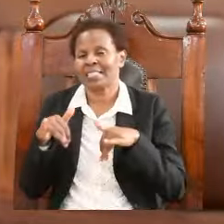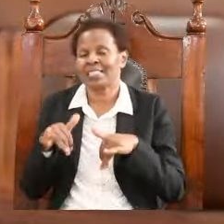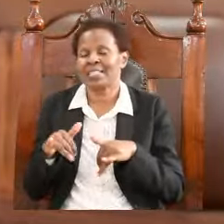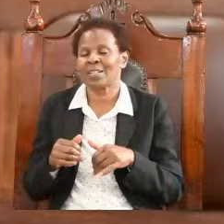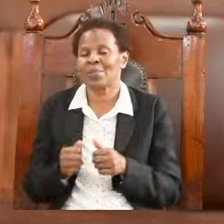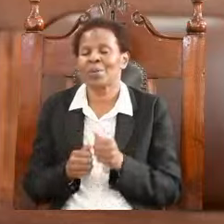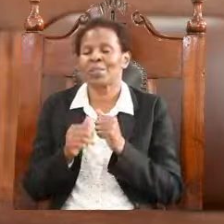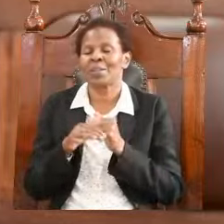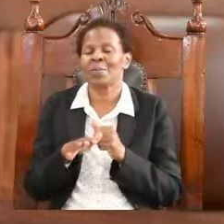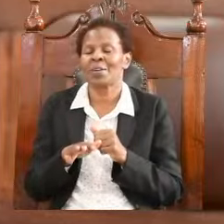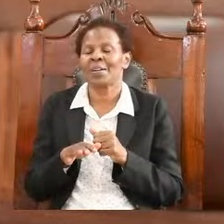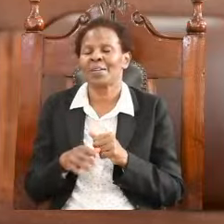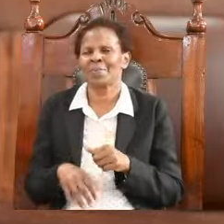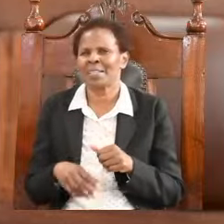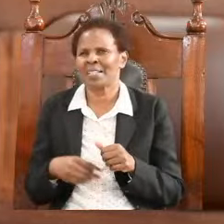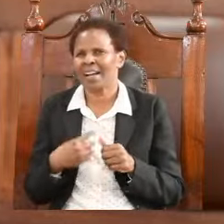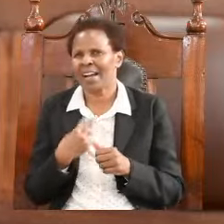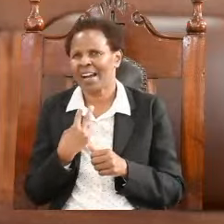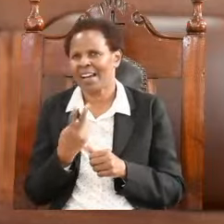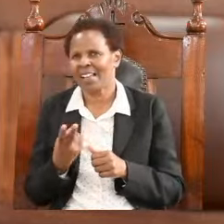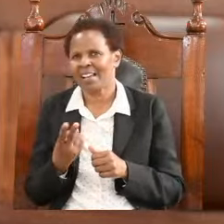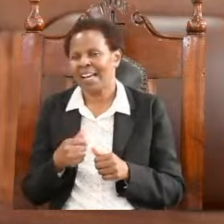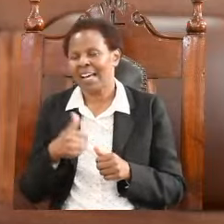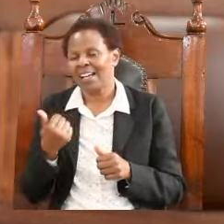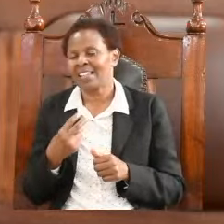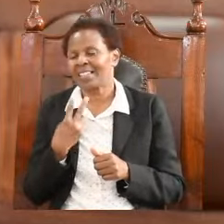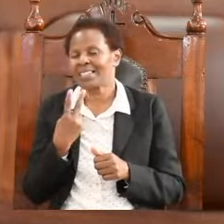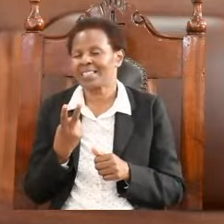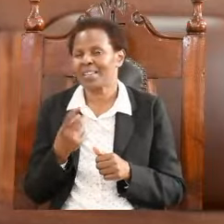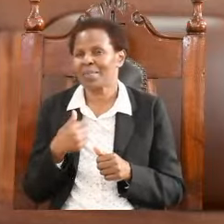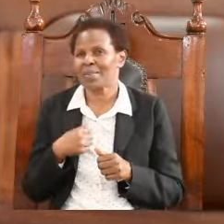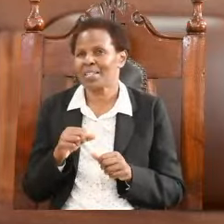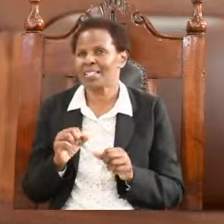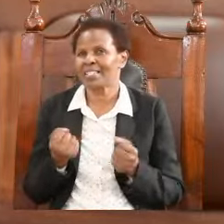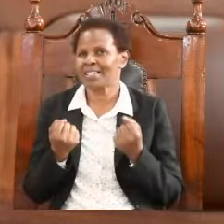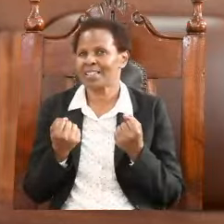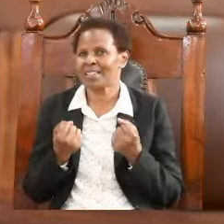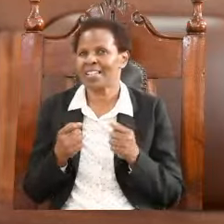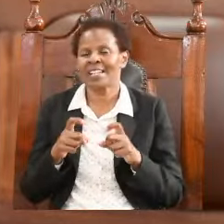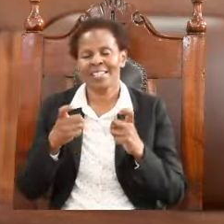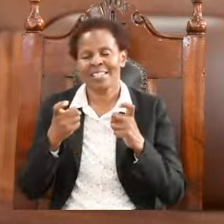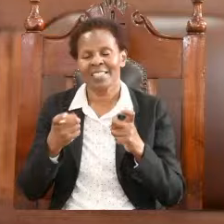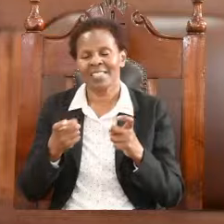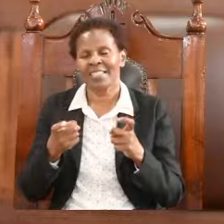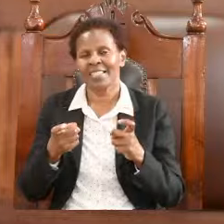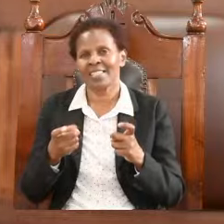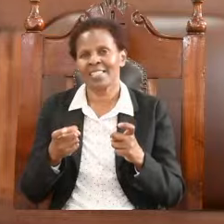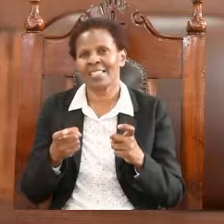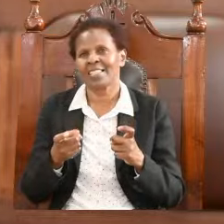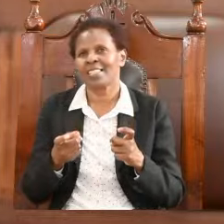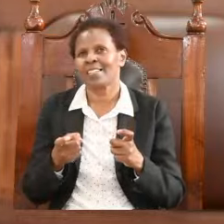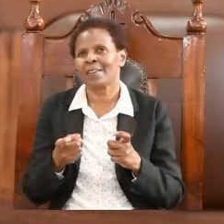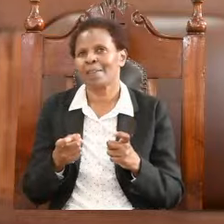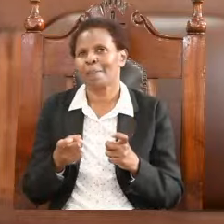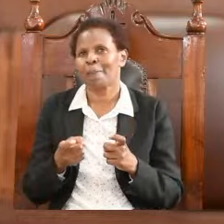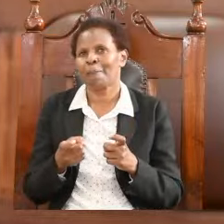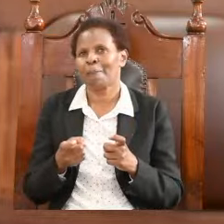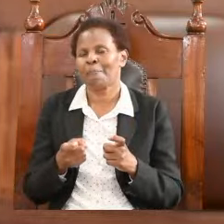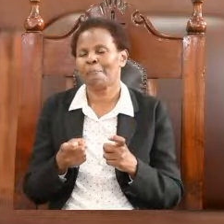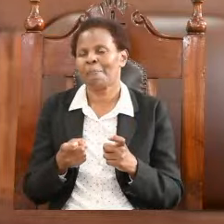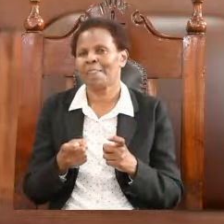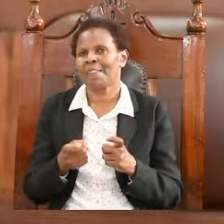ndingioneka ta ndi muhonoku na uguo mehia magituma mwanake ucio nokorwo ni angiahunjiirio